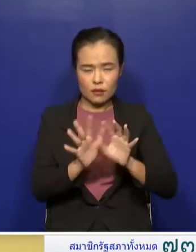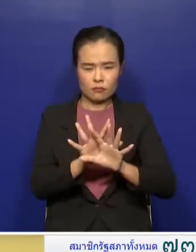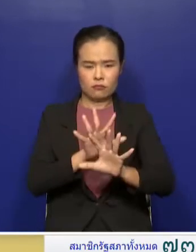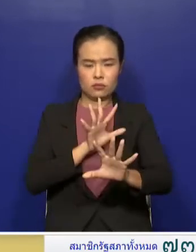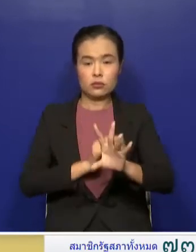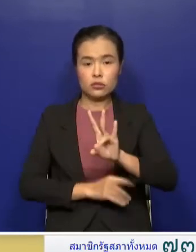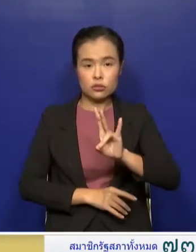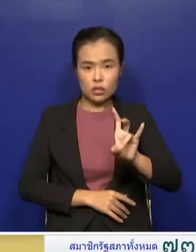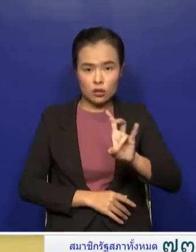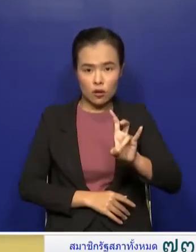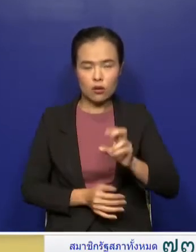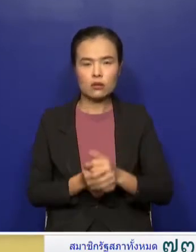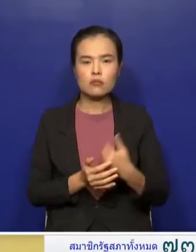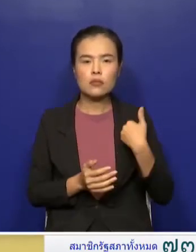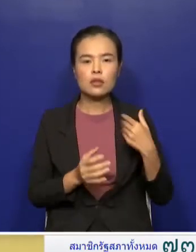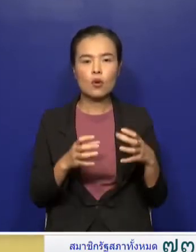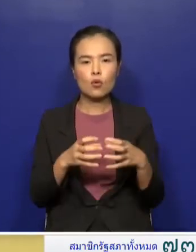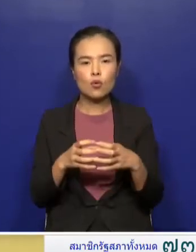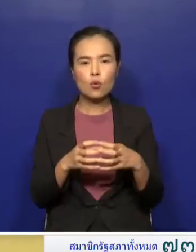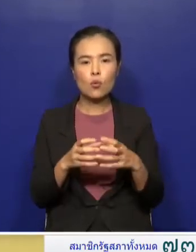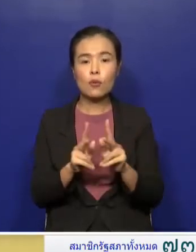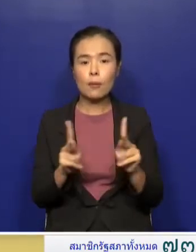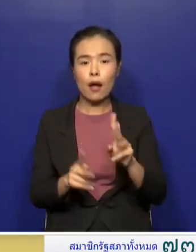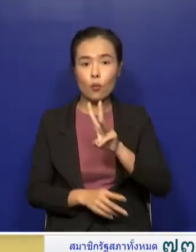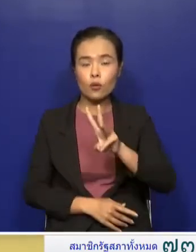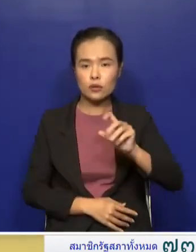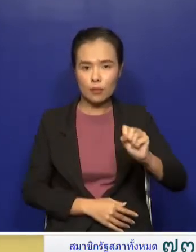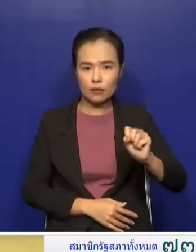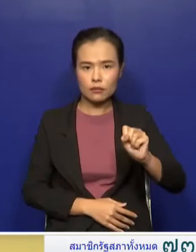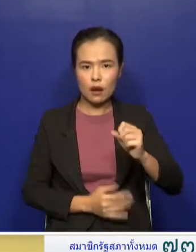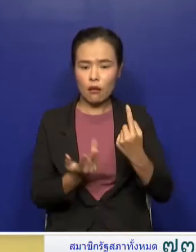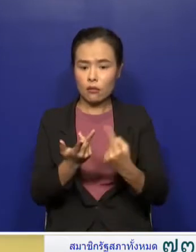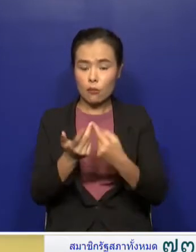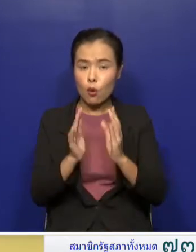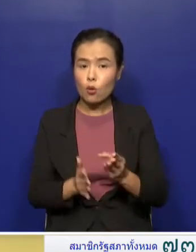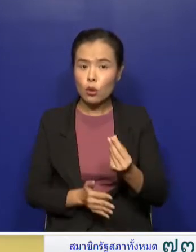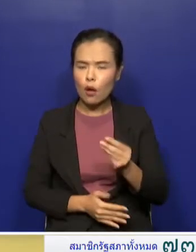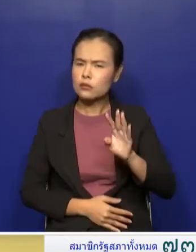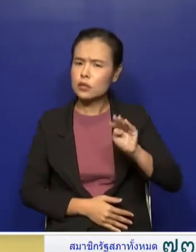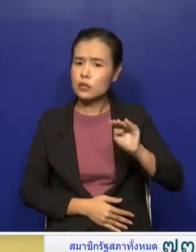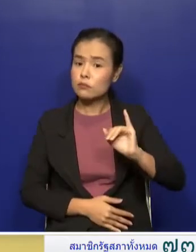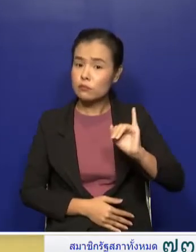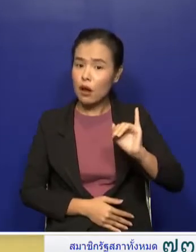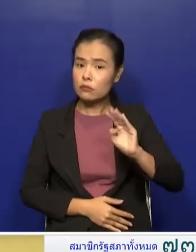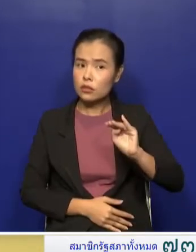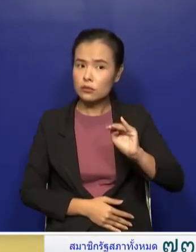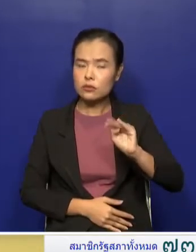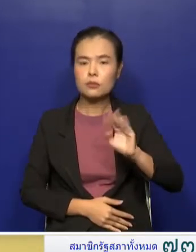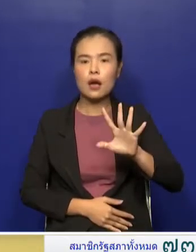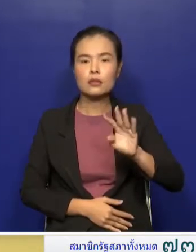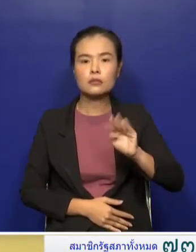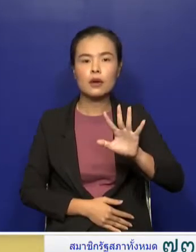นี่ก็นำมาสู่การตั้งกรรมาธิการวิสามัญอยู่กี่คนนะครับประมาณ 40กว่าคนหรือเปล่า 45